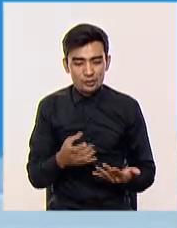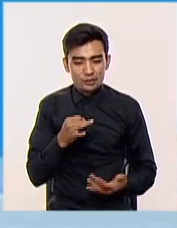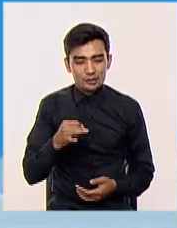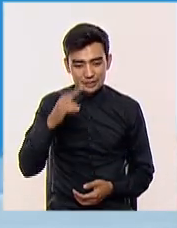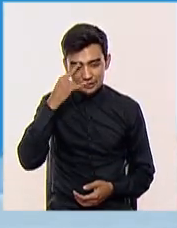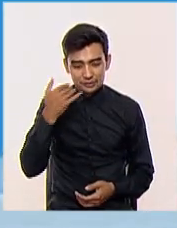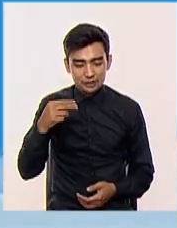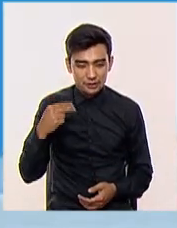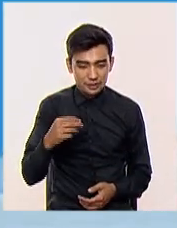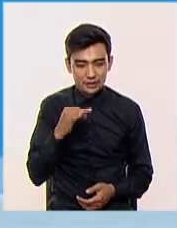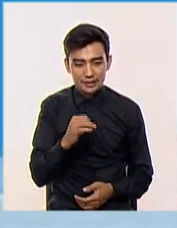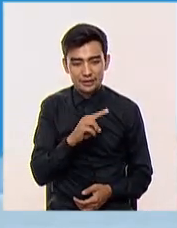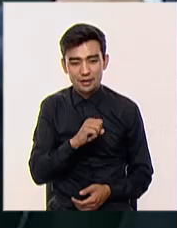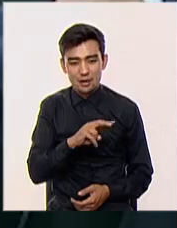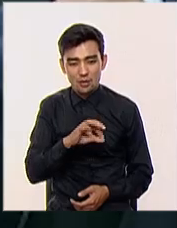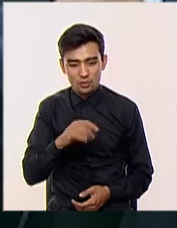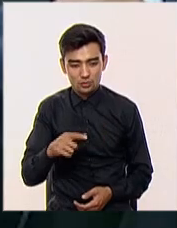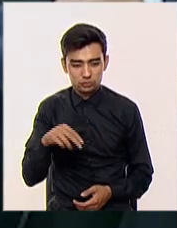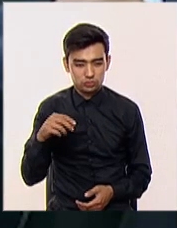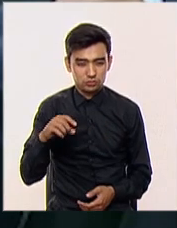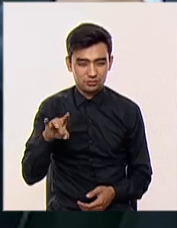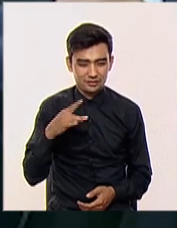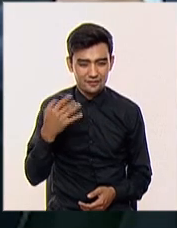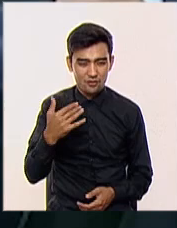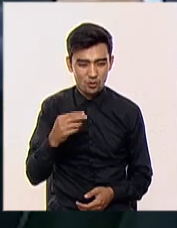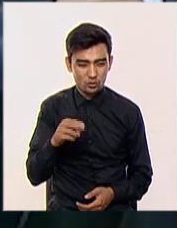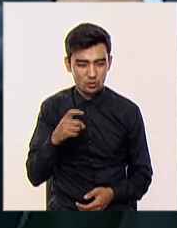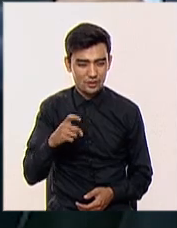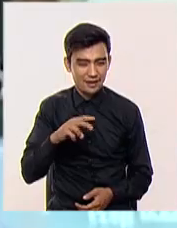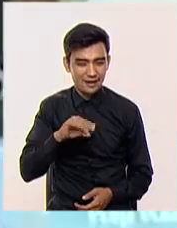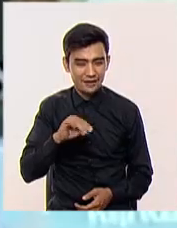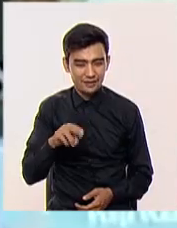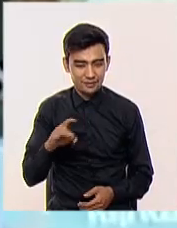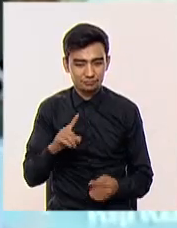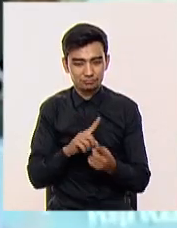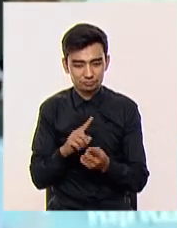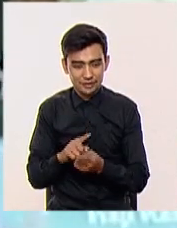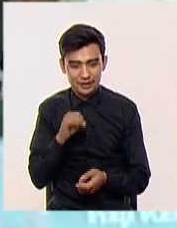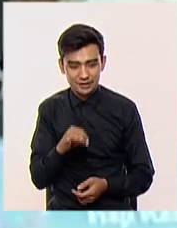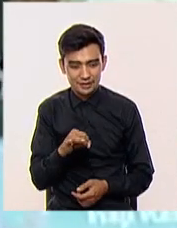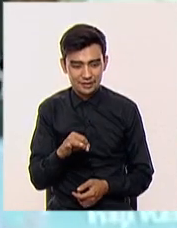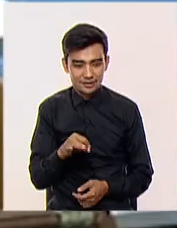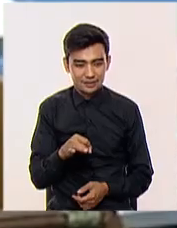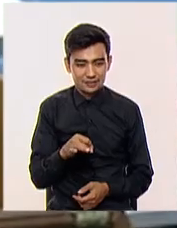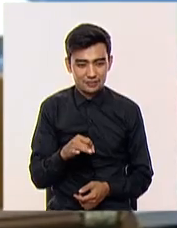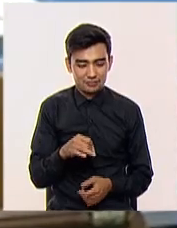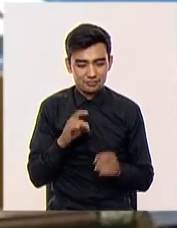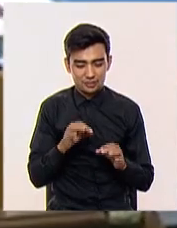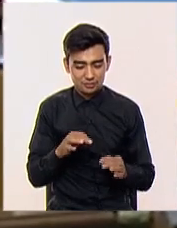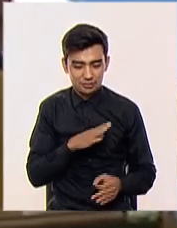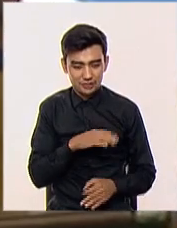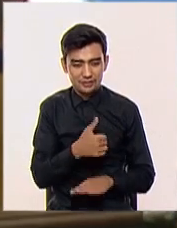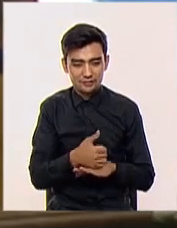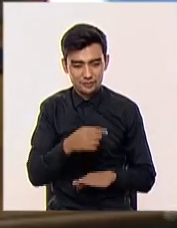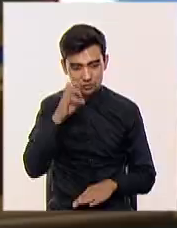консолидация усилий и диалог духовных лидеров могут показать человечеству выход из современной конфронтации. Глава